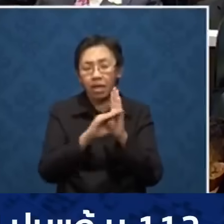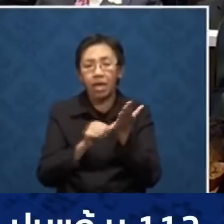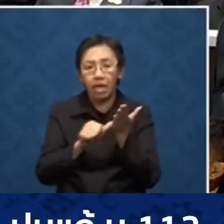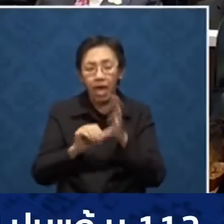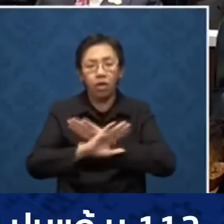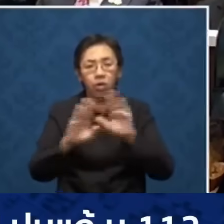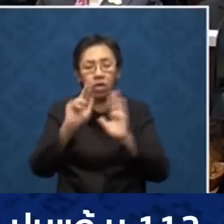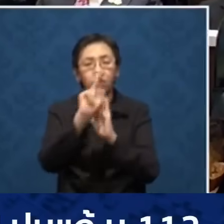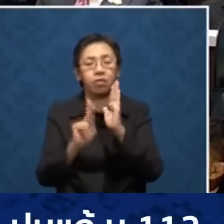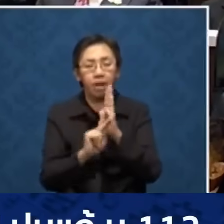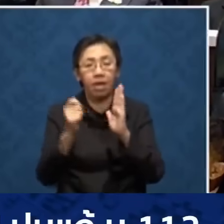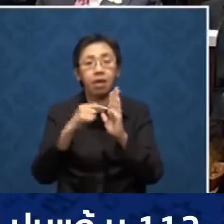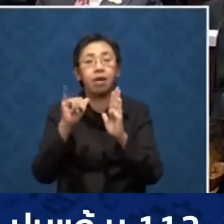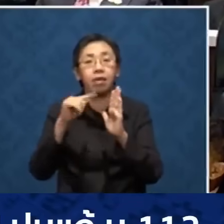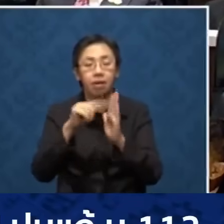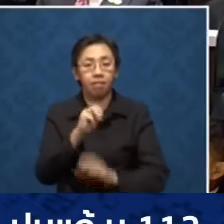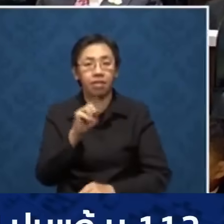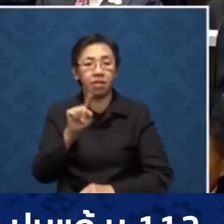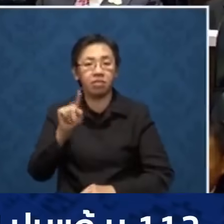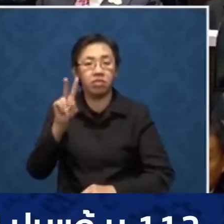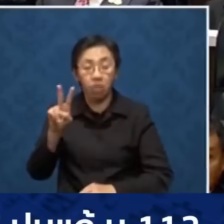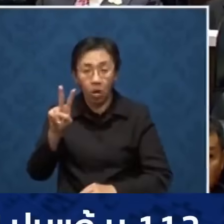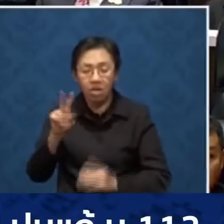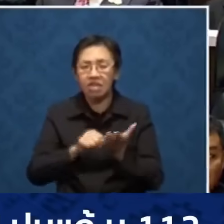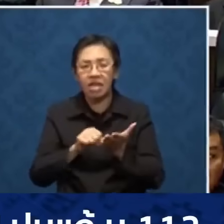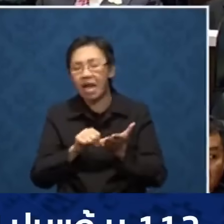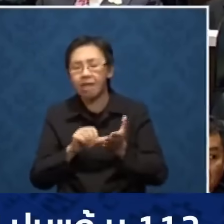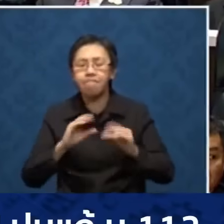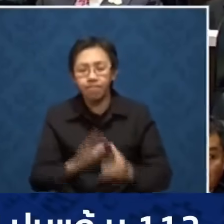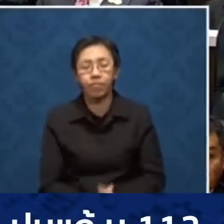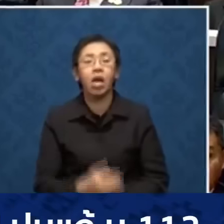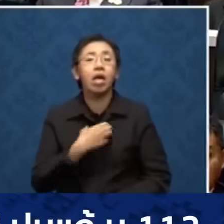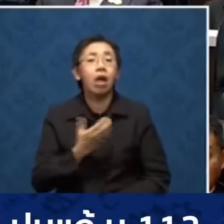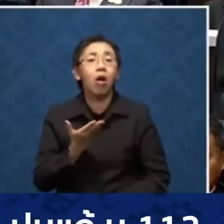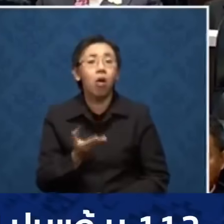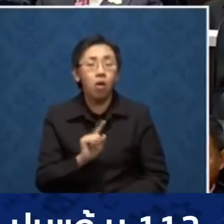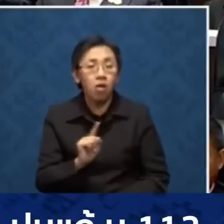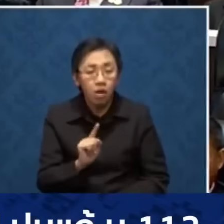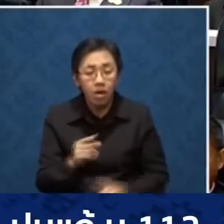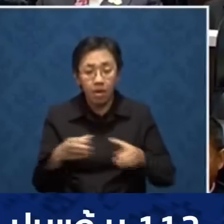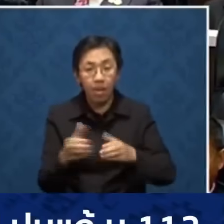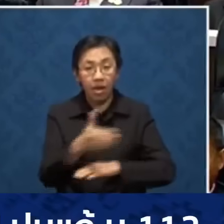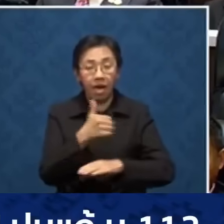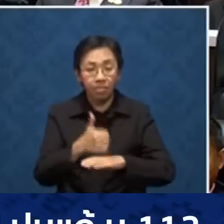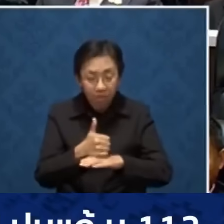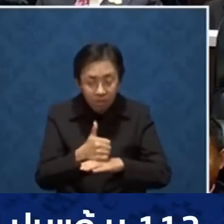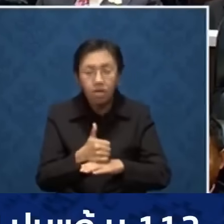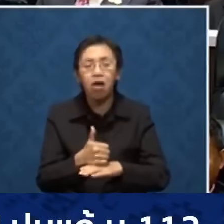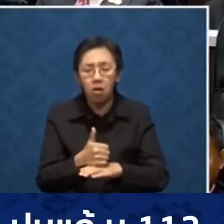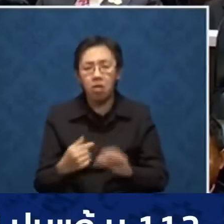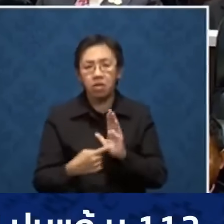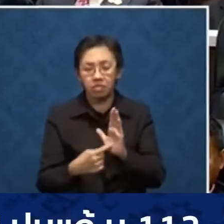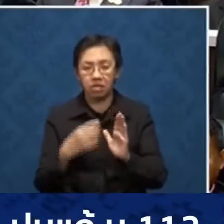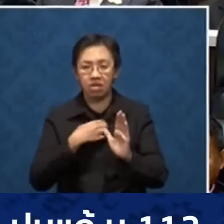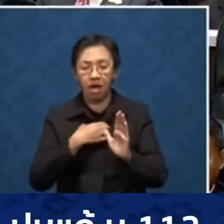เป็นผู้ยืนยันว่าจะแก้ไขมาตรา112อย่างชัดเจนและก็โปร่งใสแต่ขอยืนยันว่าพรรคภูมิใจไทยไม่เชื่อคำพูดของนาย